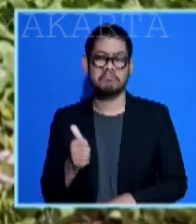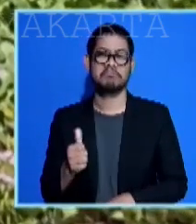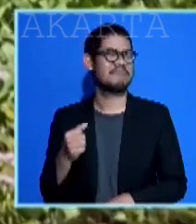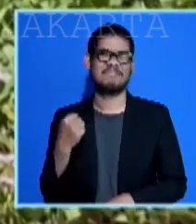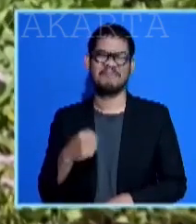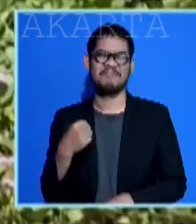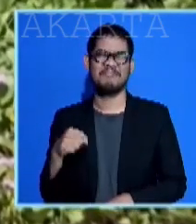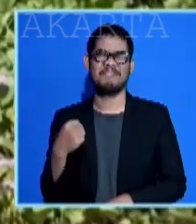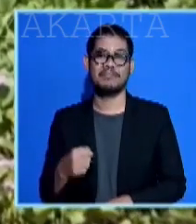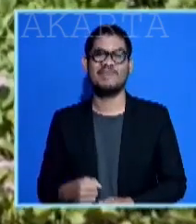Lan Wendi asung palapuran